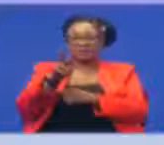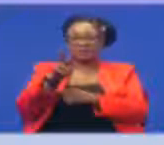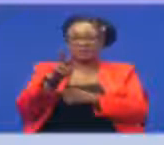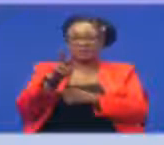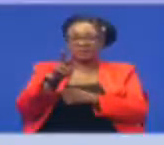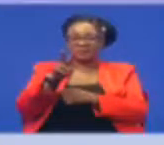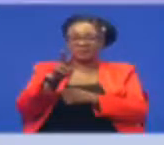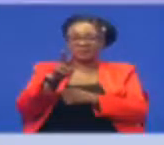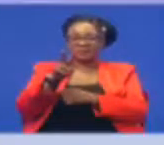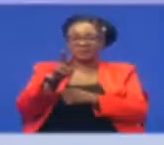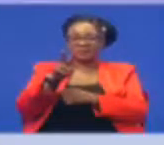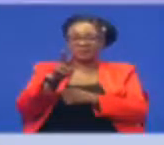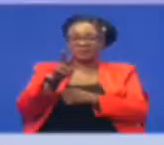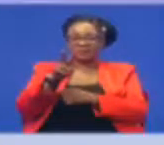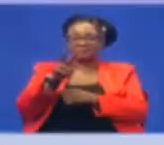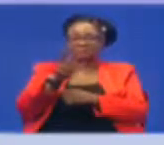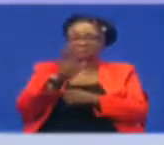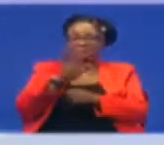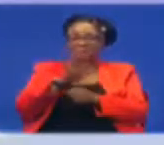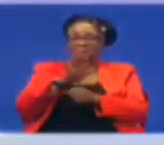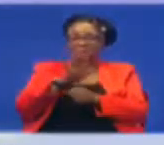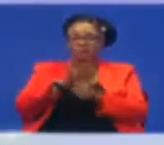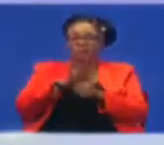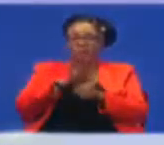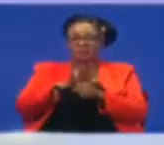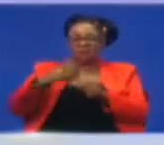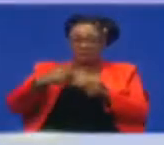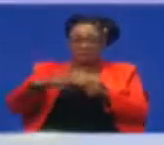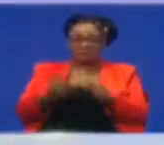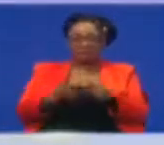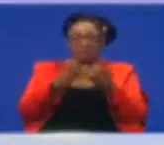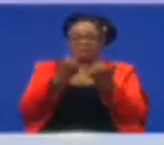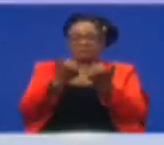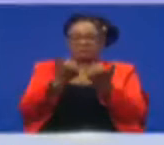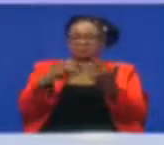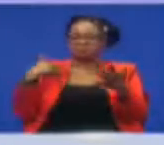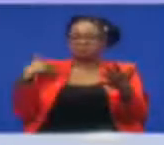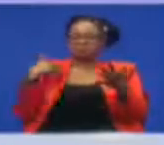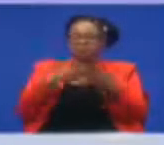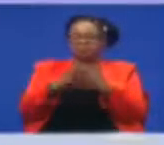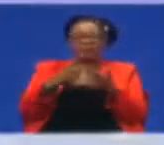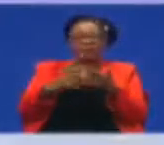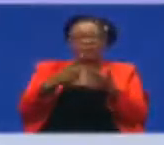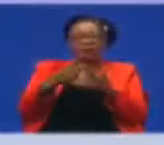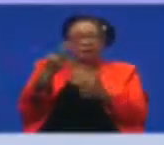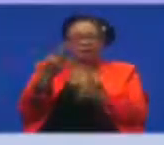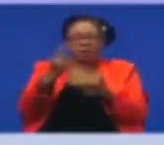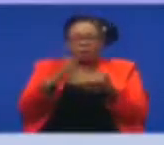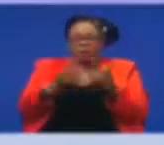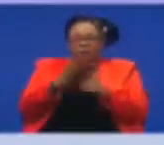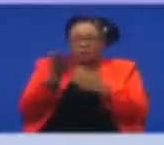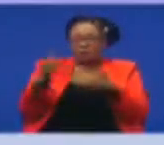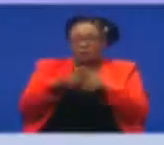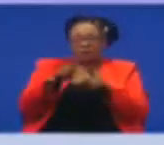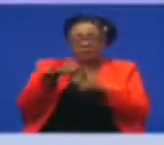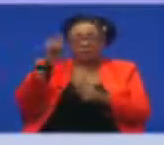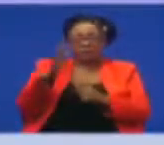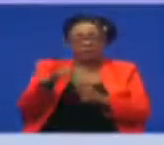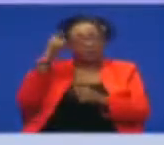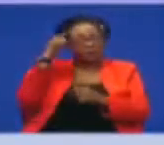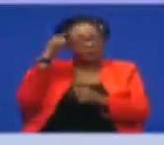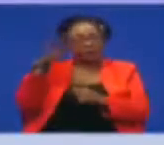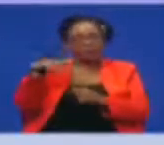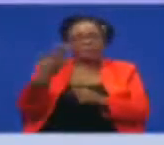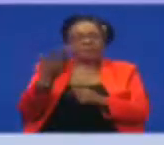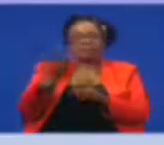Well, so much has transpired since that handshake 3 years ago. And what do you as a Kenyan think of the handshake? Have